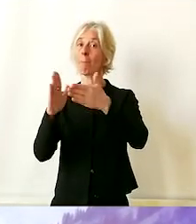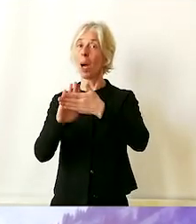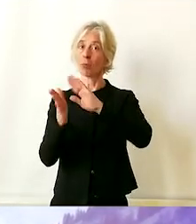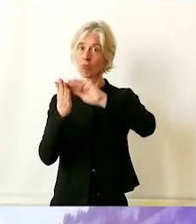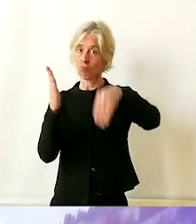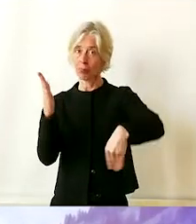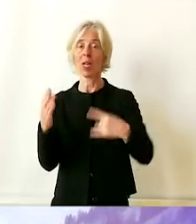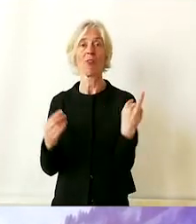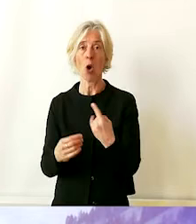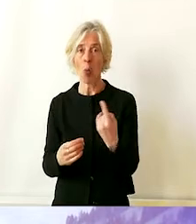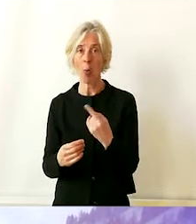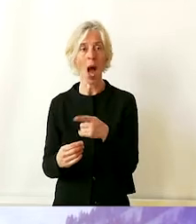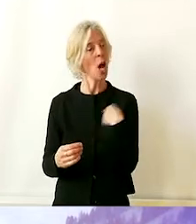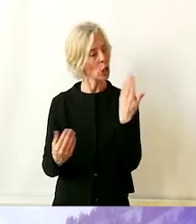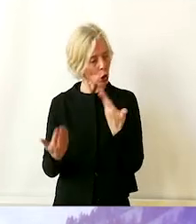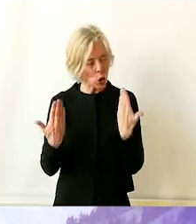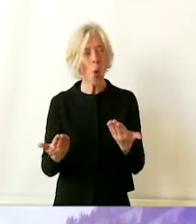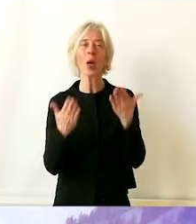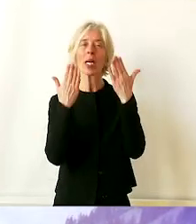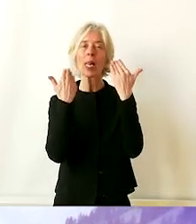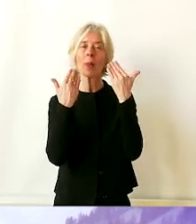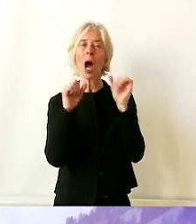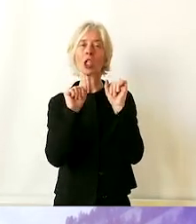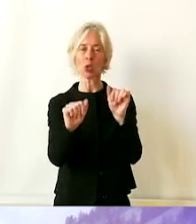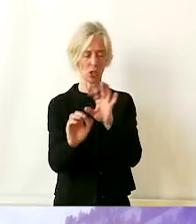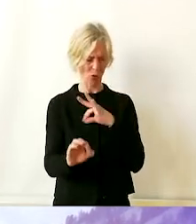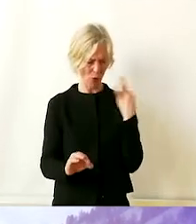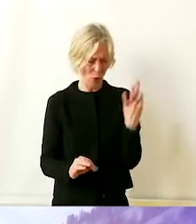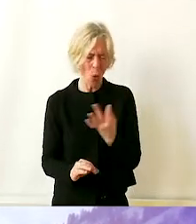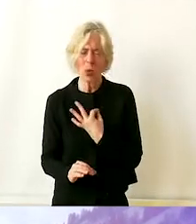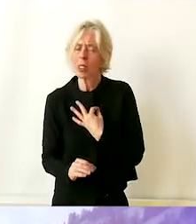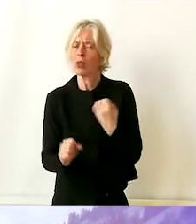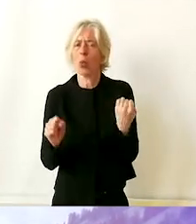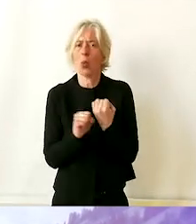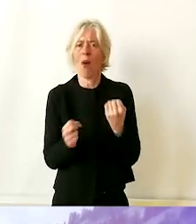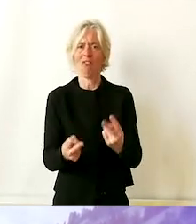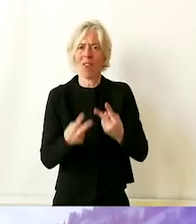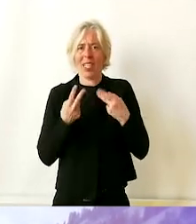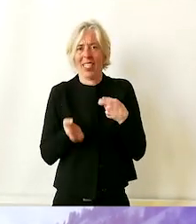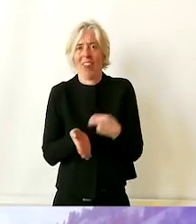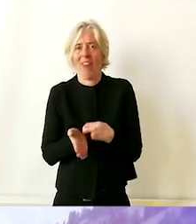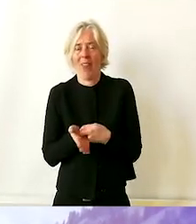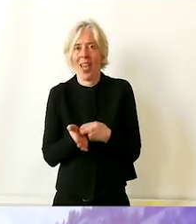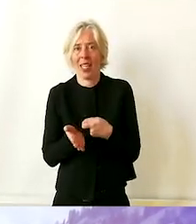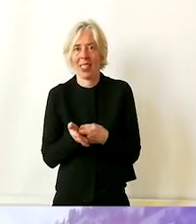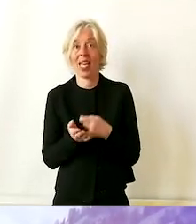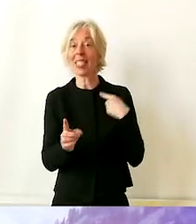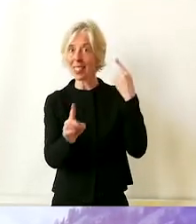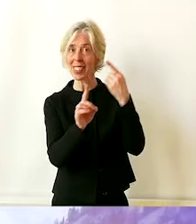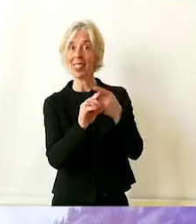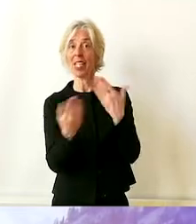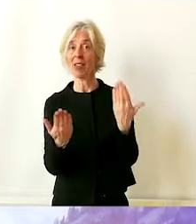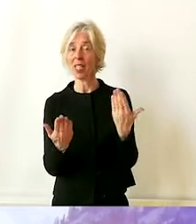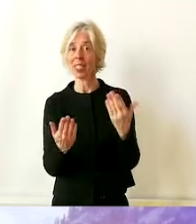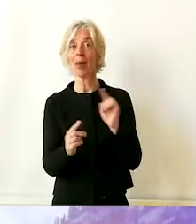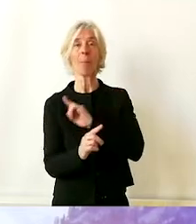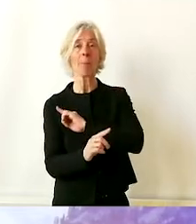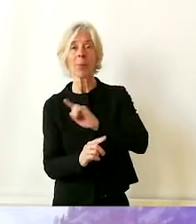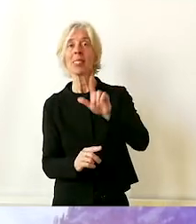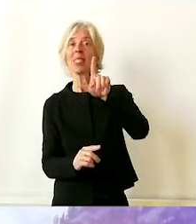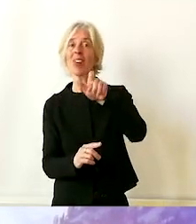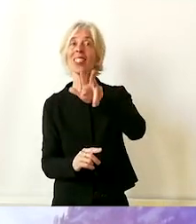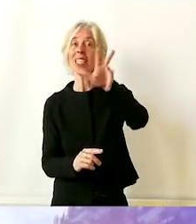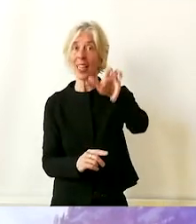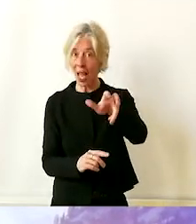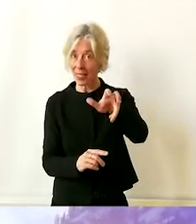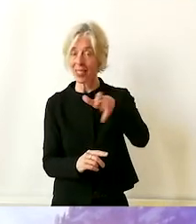in unseren Unternehmenswerten verankert sind. Unser Konzern hat sich das ehrgeizige Ziel gesetzt, bis 2030 50% der